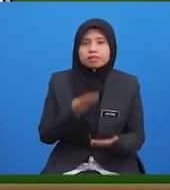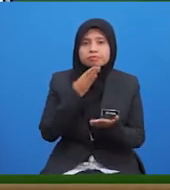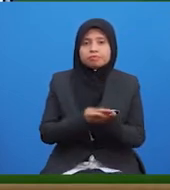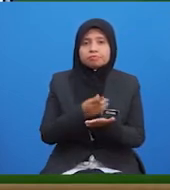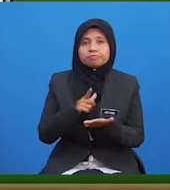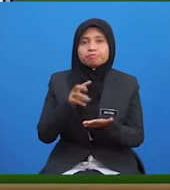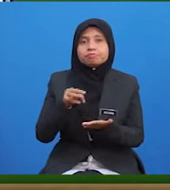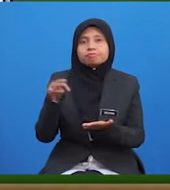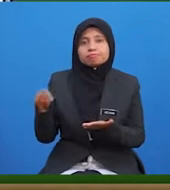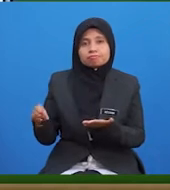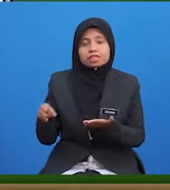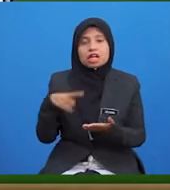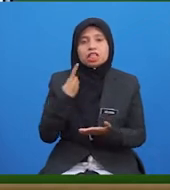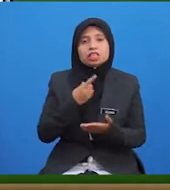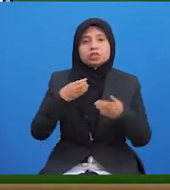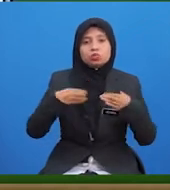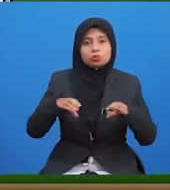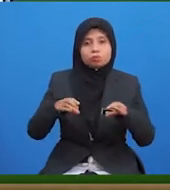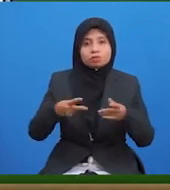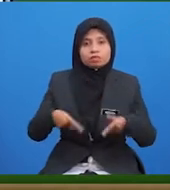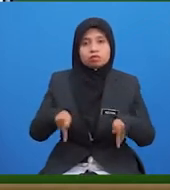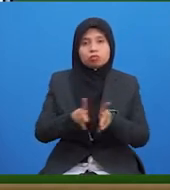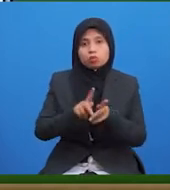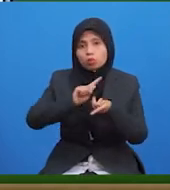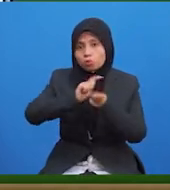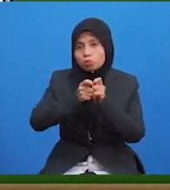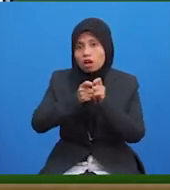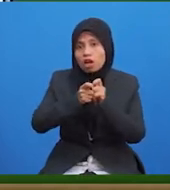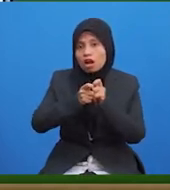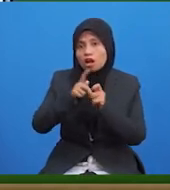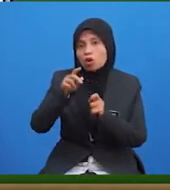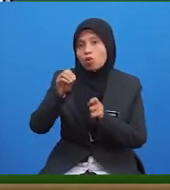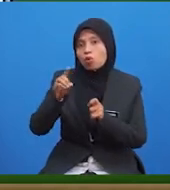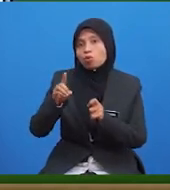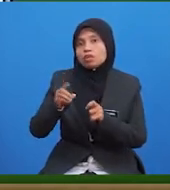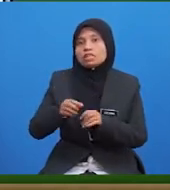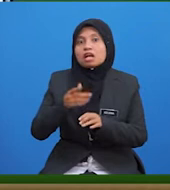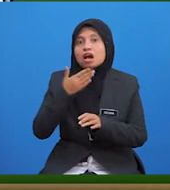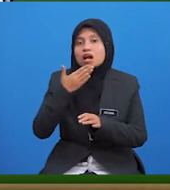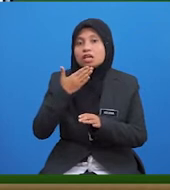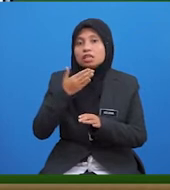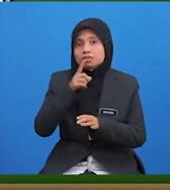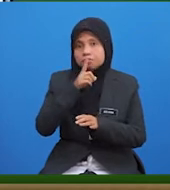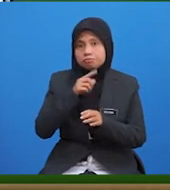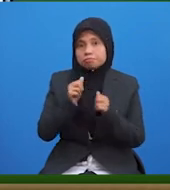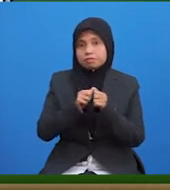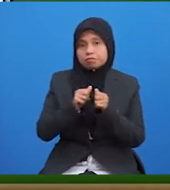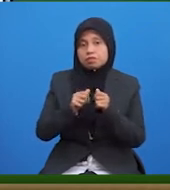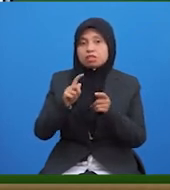Baiklah murid-murid, kita cuma perlu menukar kod color red kepada color blue.